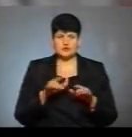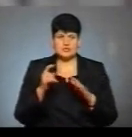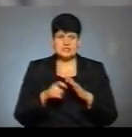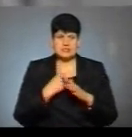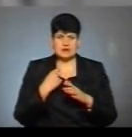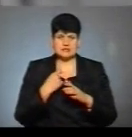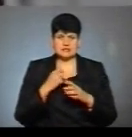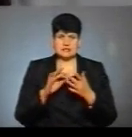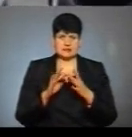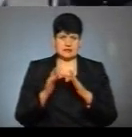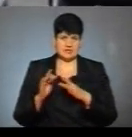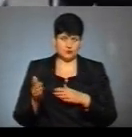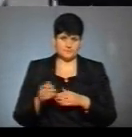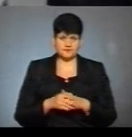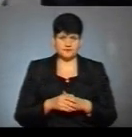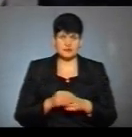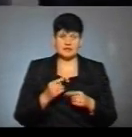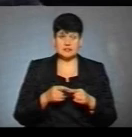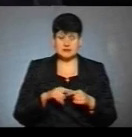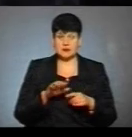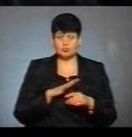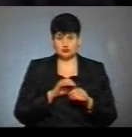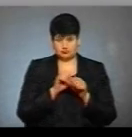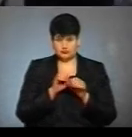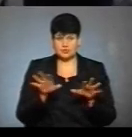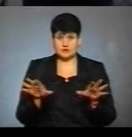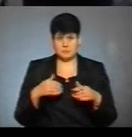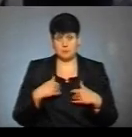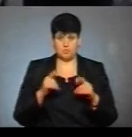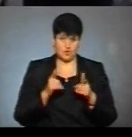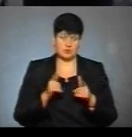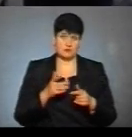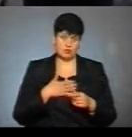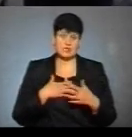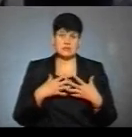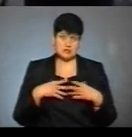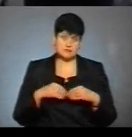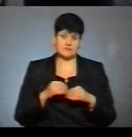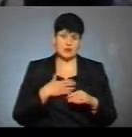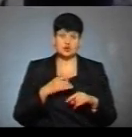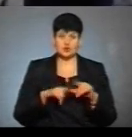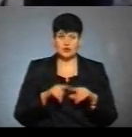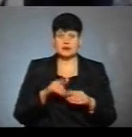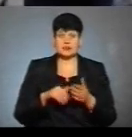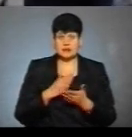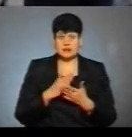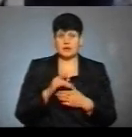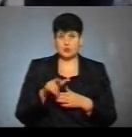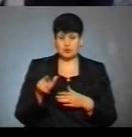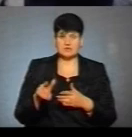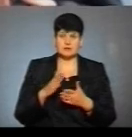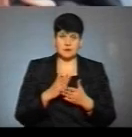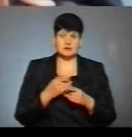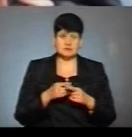інтернету. Це було поширено, і ми згодилися. Особисто в моїй сім'ї, в нашій родині є люди, які стикнулися з